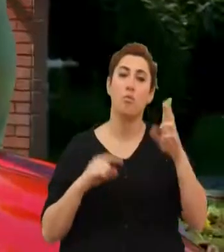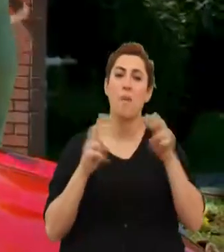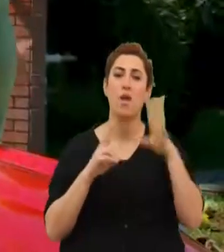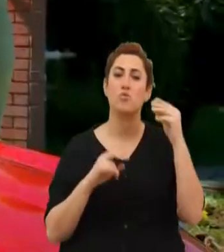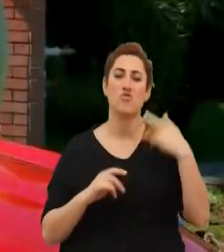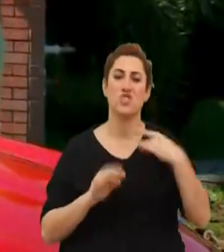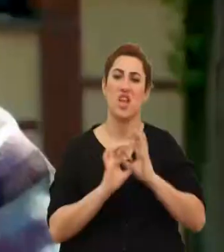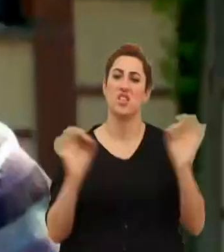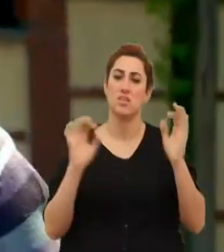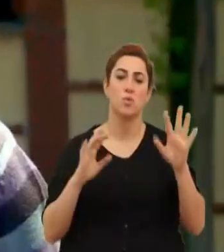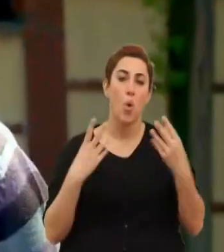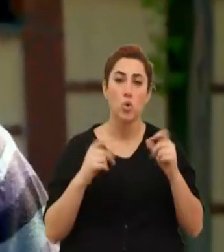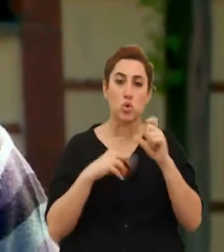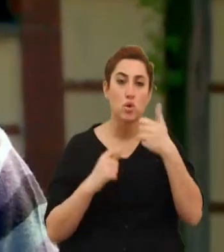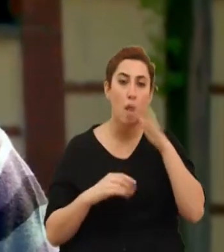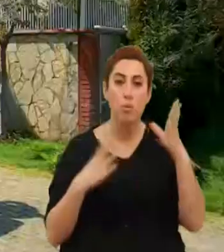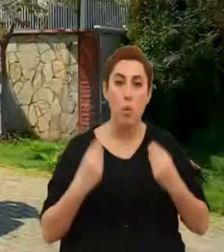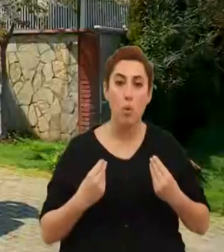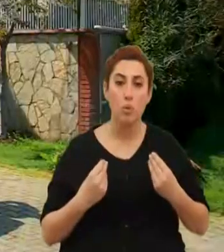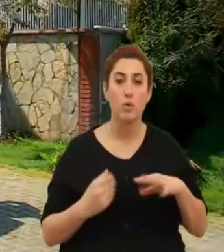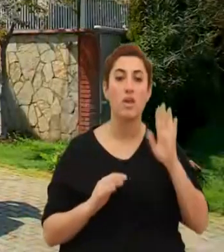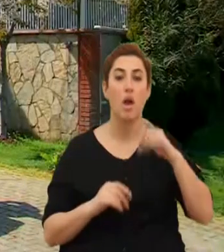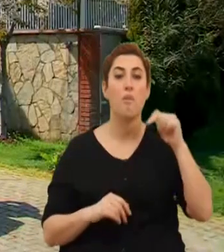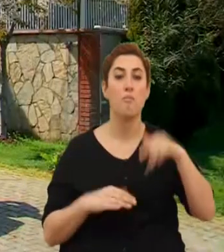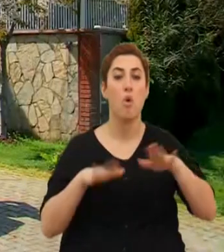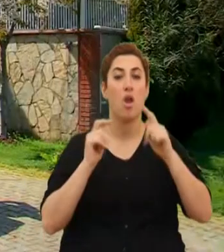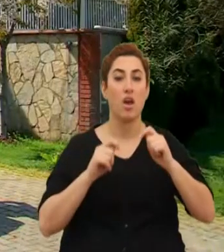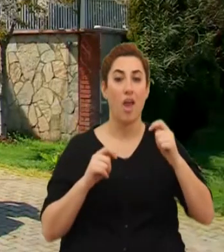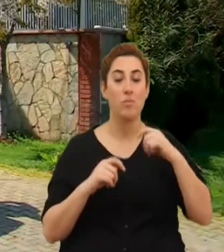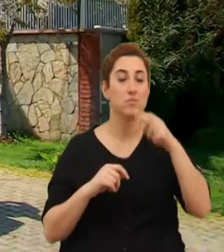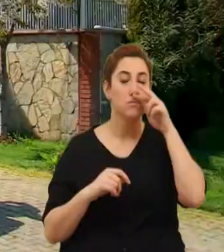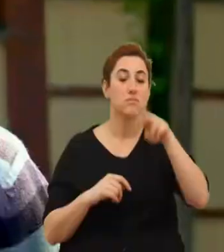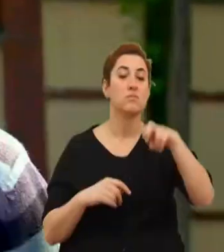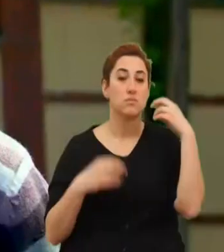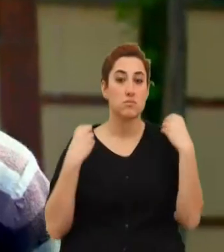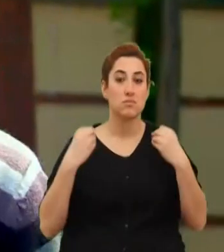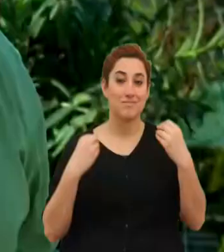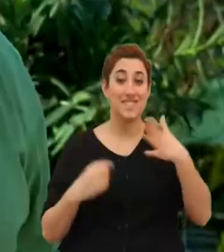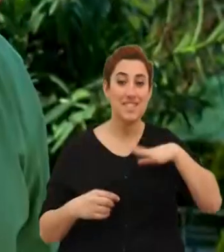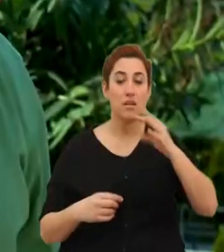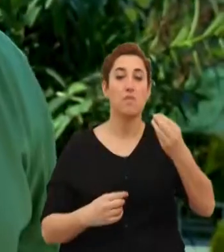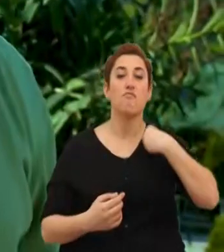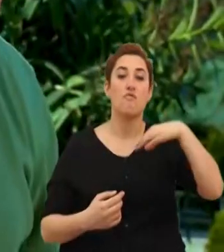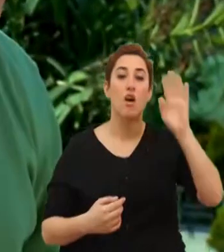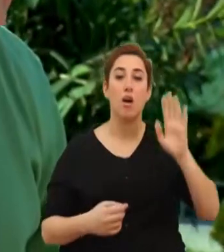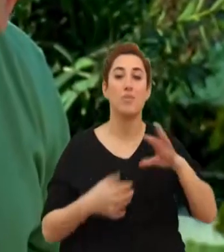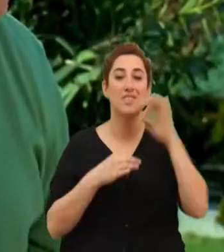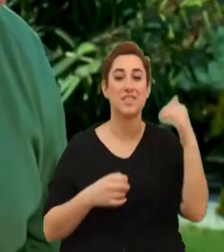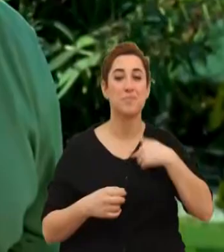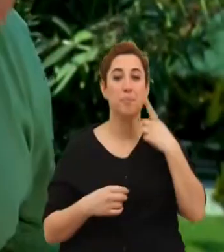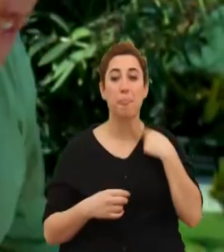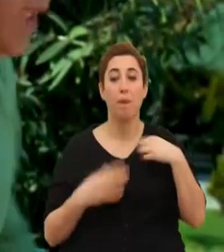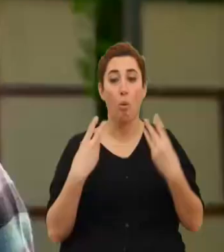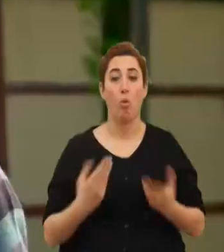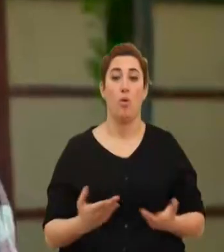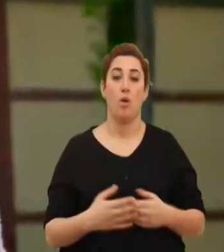Meryem çok vicdansız ya! Hayırdır Şükrü abi, ne oldu? Ya börek yapmış, buram buram kokuyor. İstedim vermiyor, insanın canı